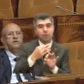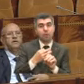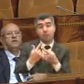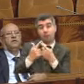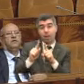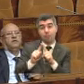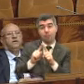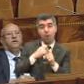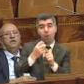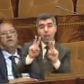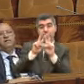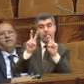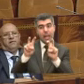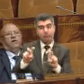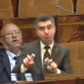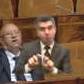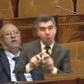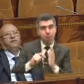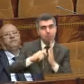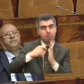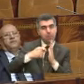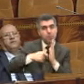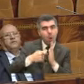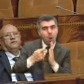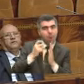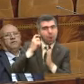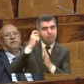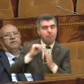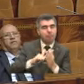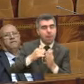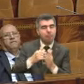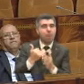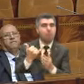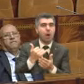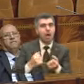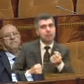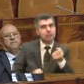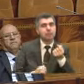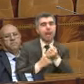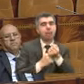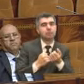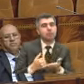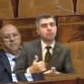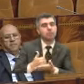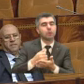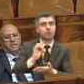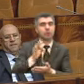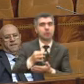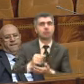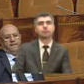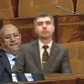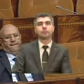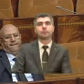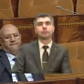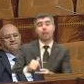الخريجين الشباب وتمويل المشاريع الصغرى للتشغيل الذاتي. هذا فيما يخص الشباب الحاصلين على شواهد.